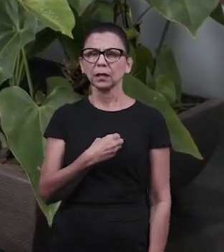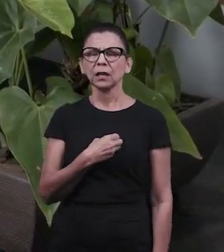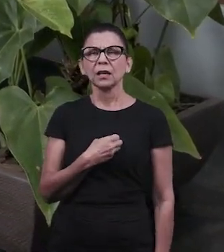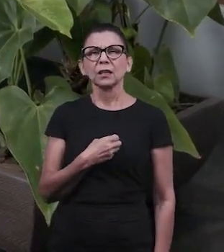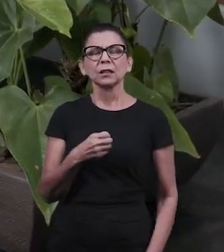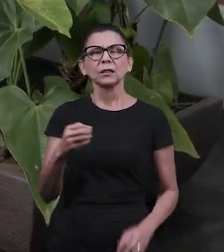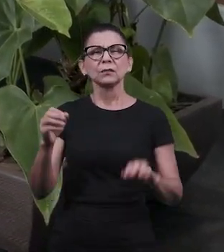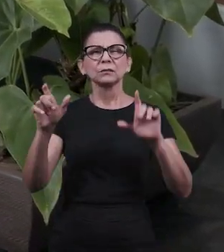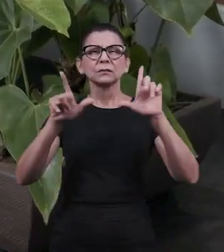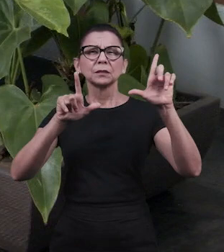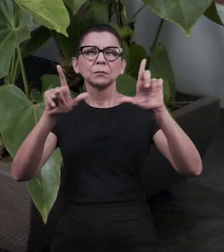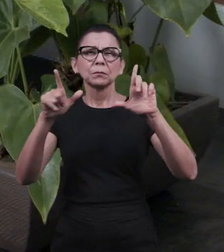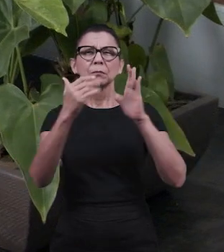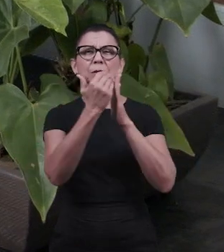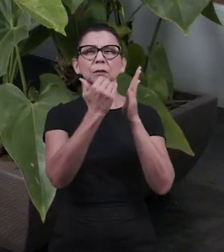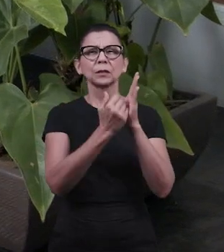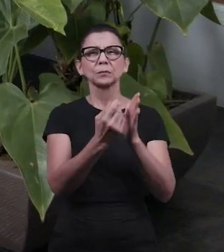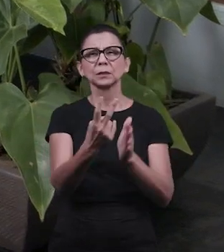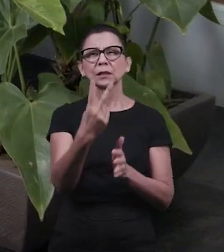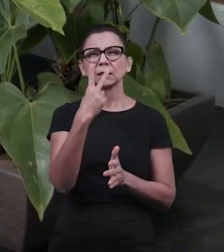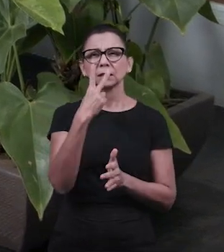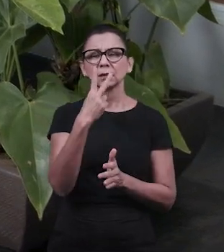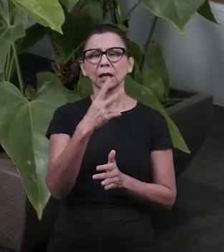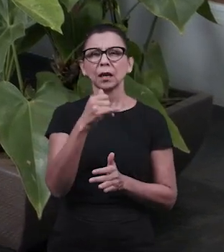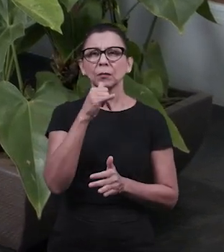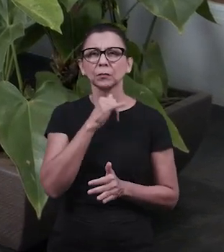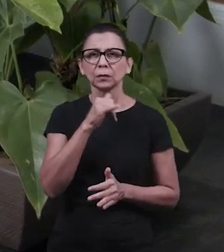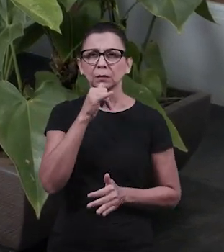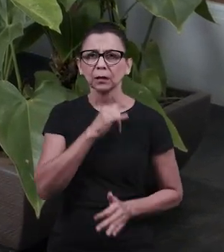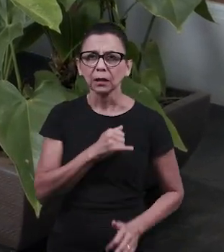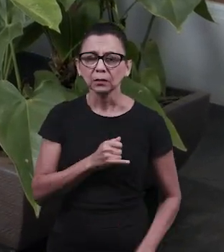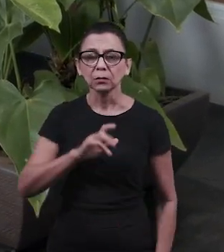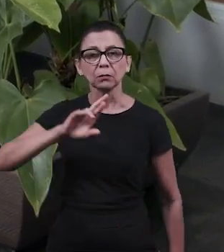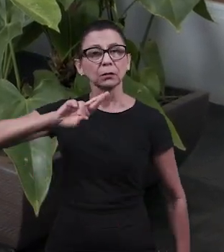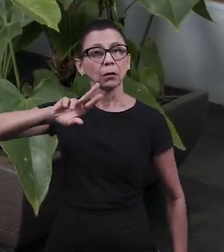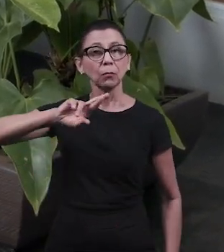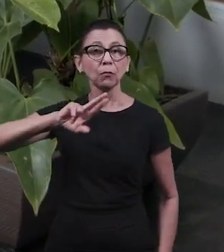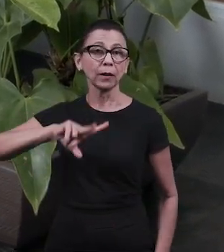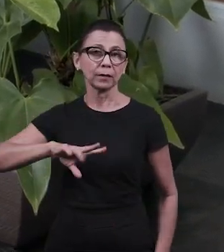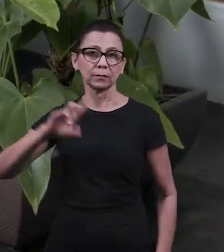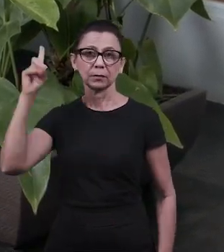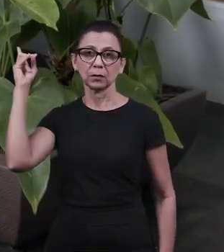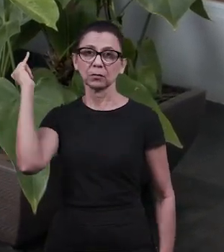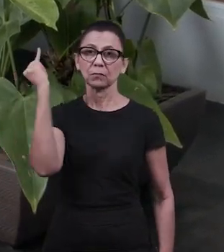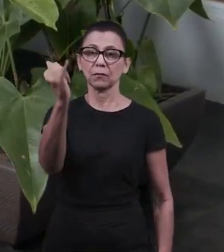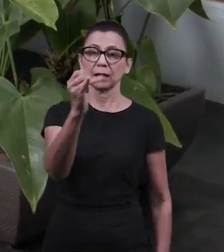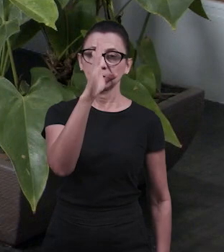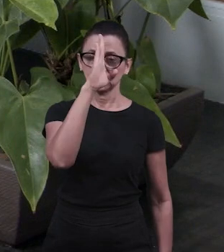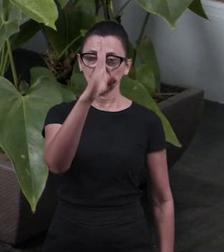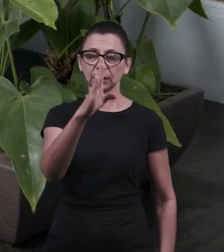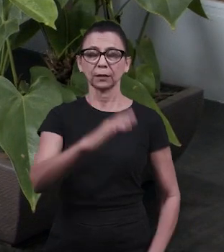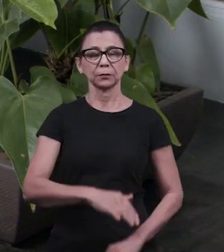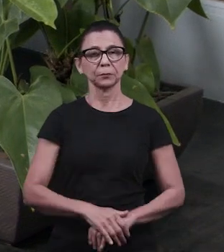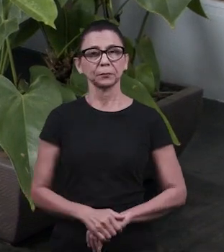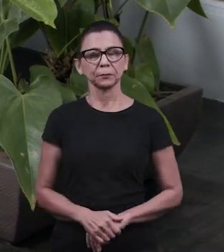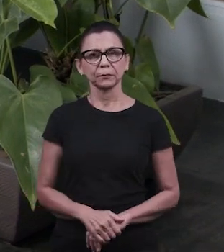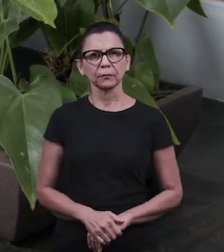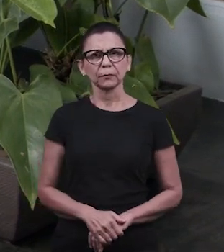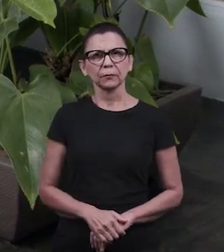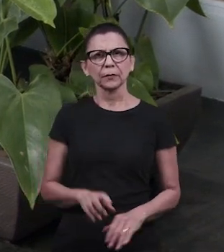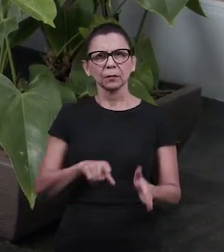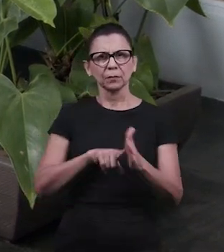вы смотрели эту программу. Господь хочет говорить к вам в ваше сердце. И я хотел бы задать вам вопрос. Вы